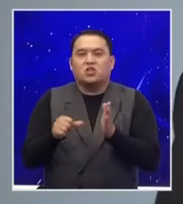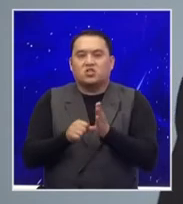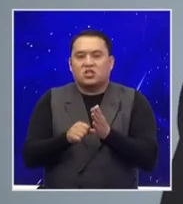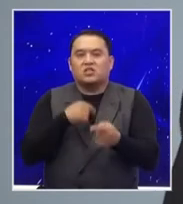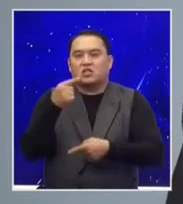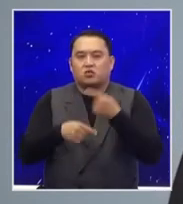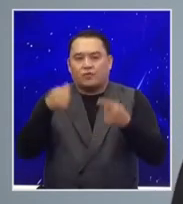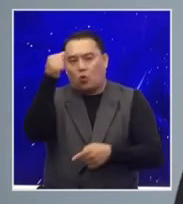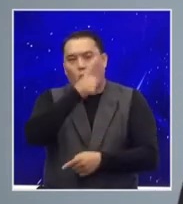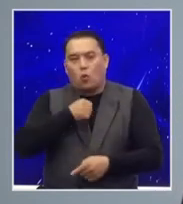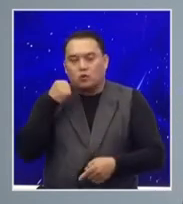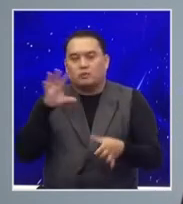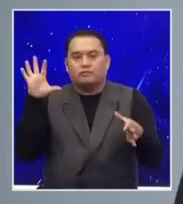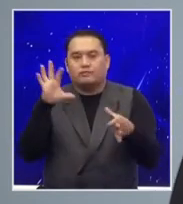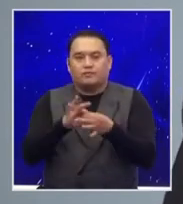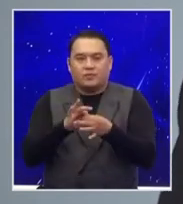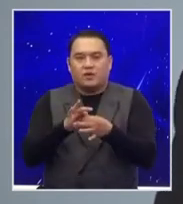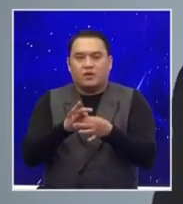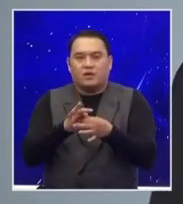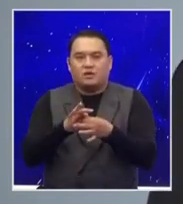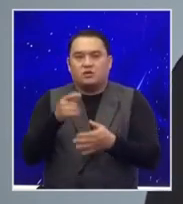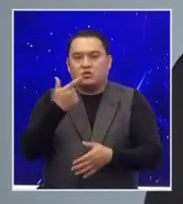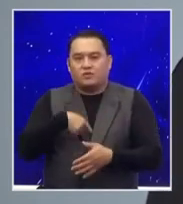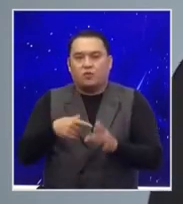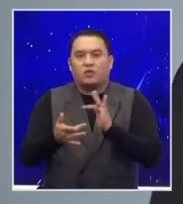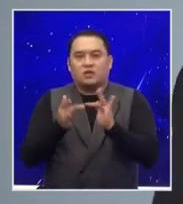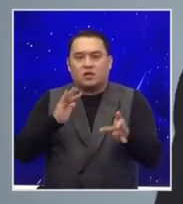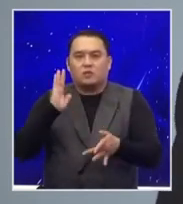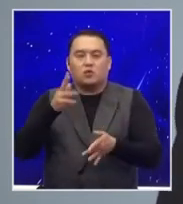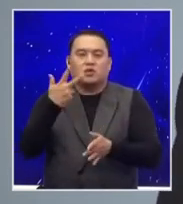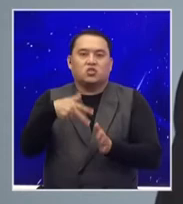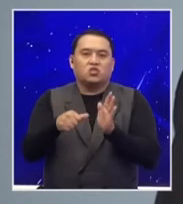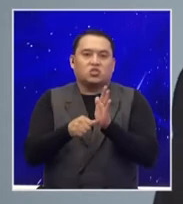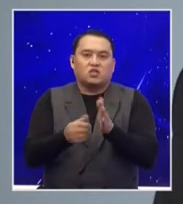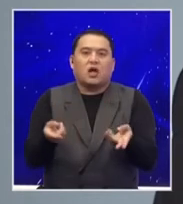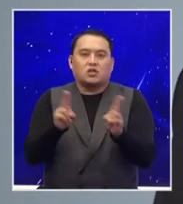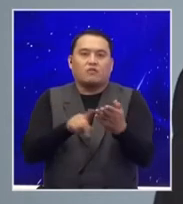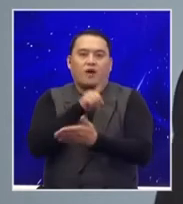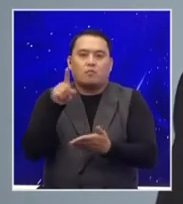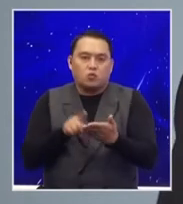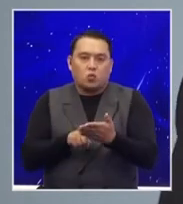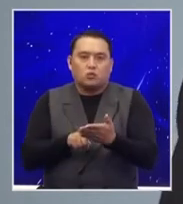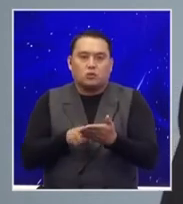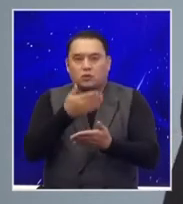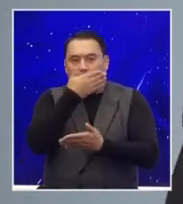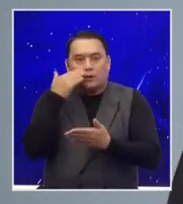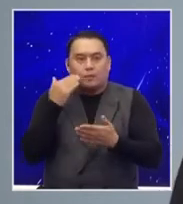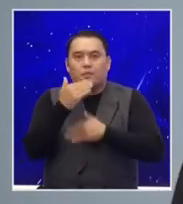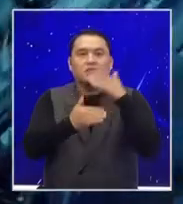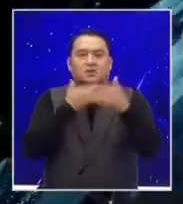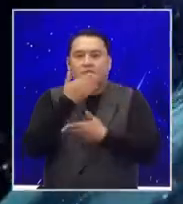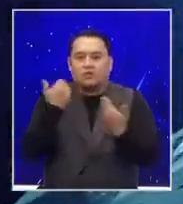года должны иметь в наличии интернет, 36 остаются вопросом, поскольку не являются